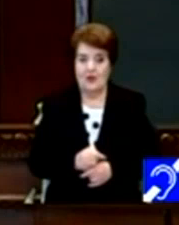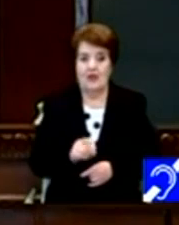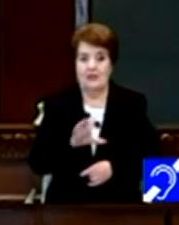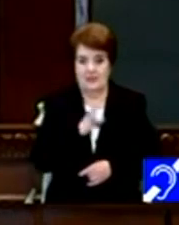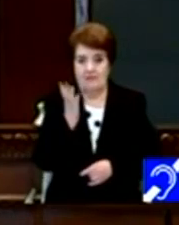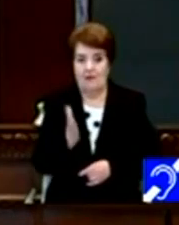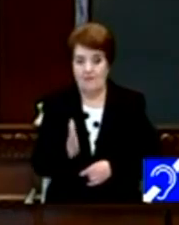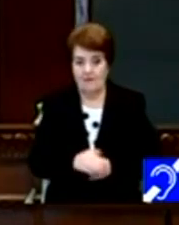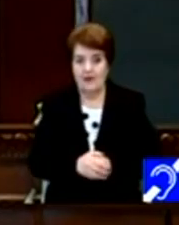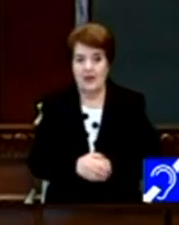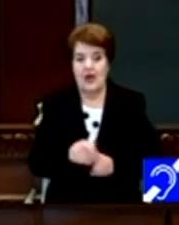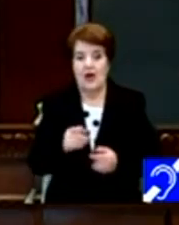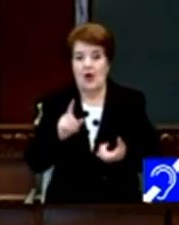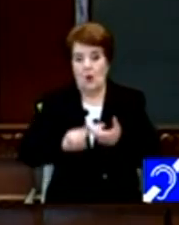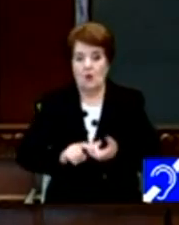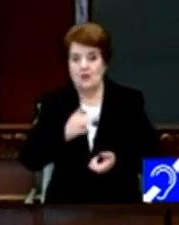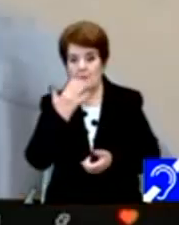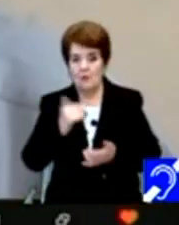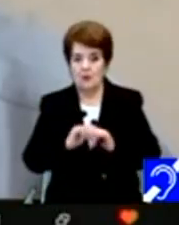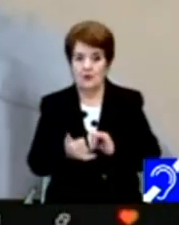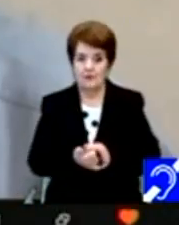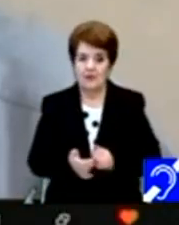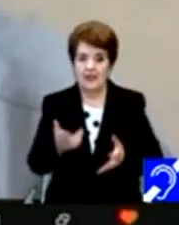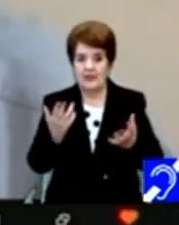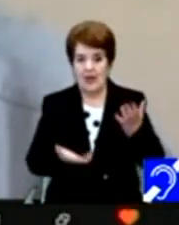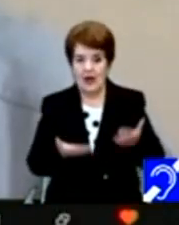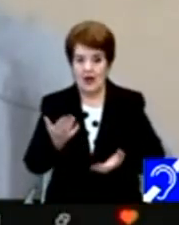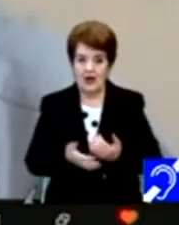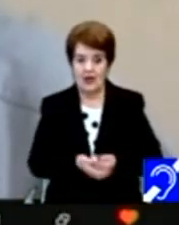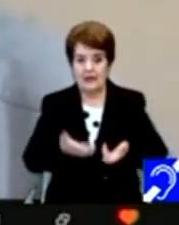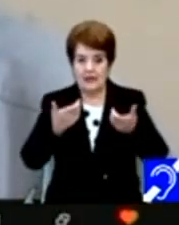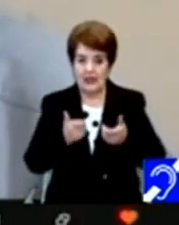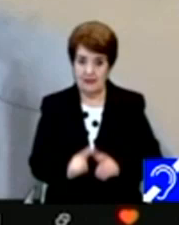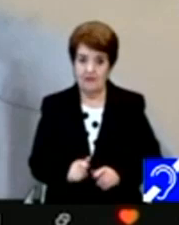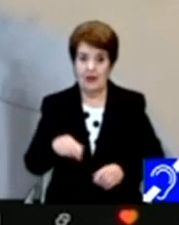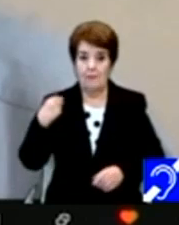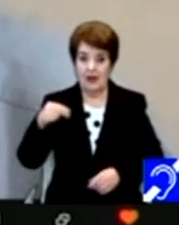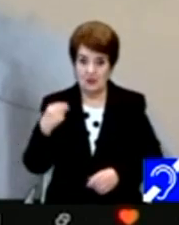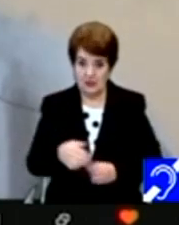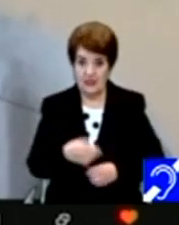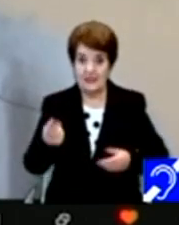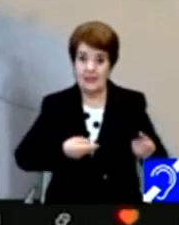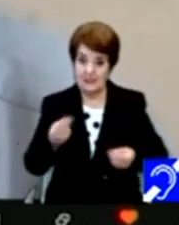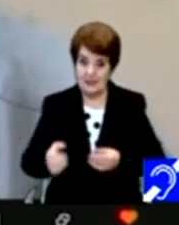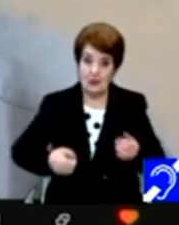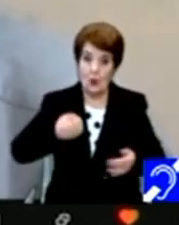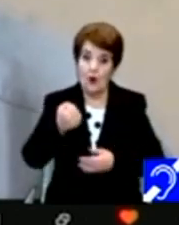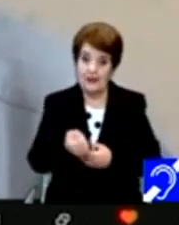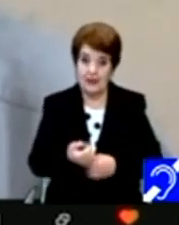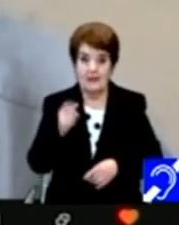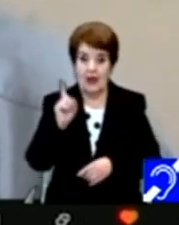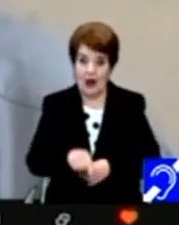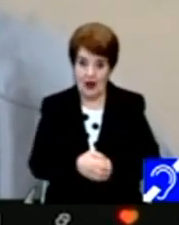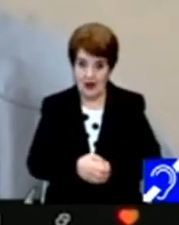va da, ținându-se cont de mai multe circumstanțe. Dacă, într-adevăr, președinta a desemnat un candidat